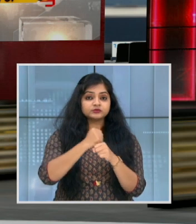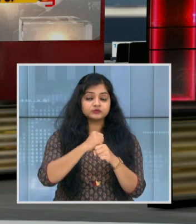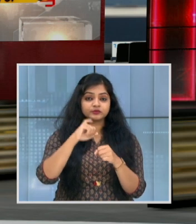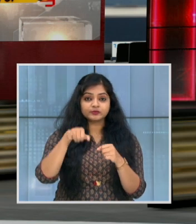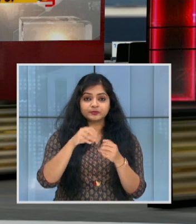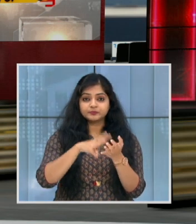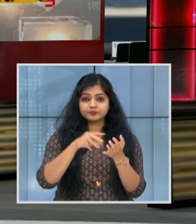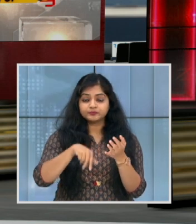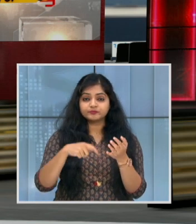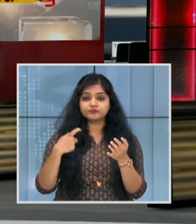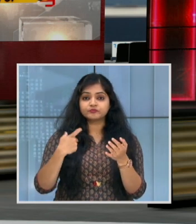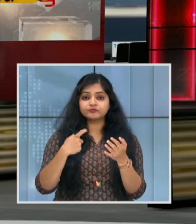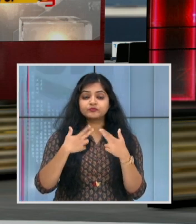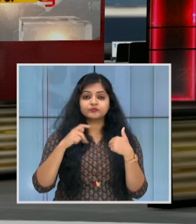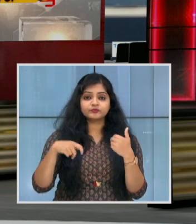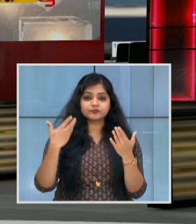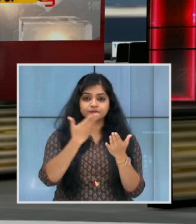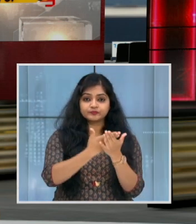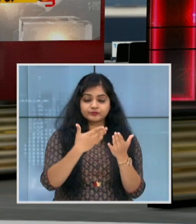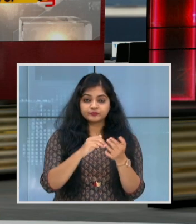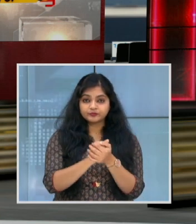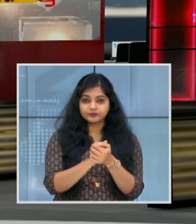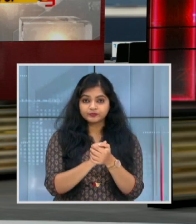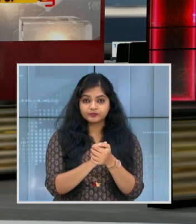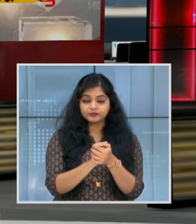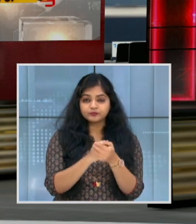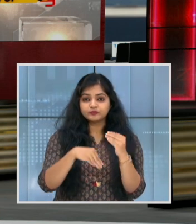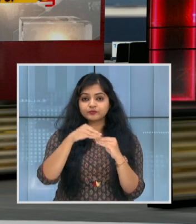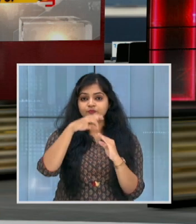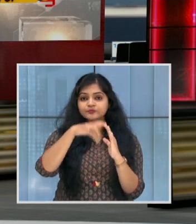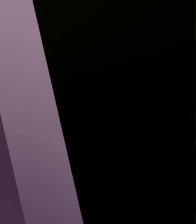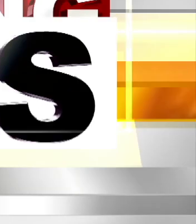കോടതിയെ സമീപിച്ചത്. ഷഫീദ് റാവുത്തർ നൽകും കൂടുതൽ വിവരങ്ങൾ. ഷഫീദ്, വിശദാംശങ്ങൾ.